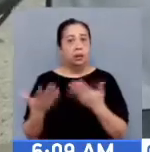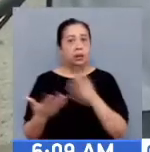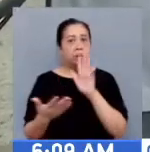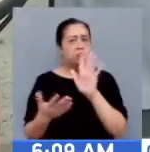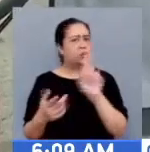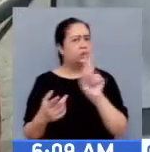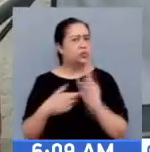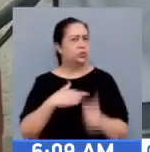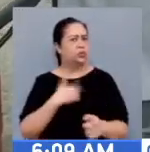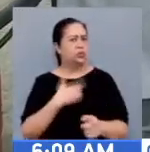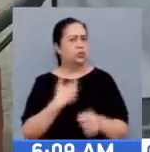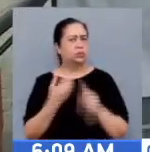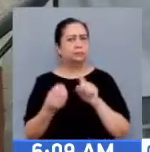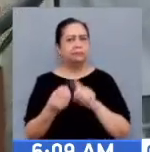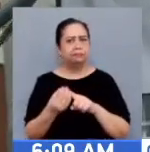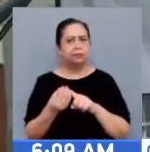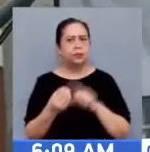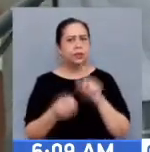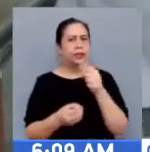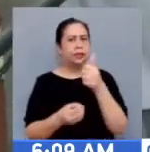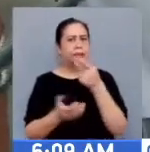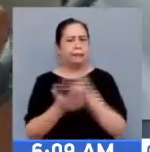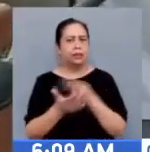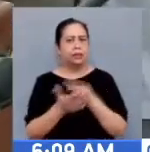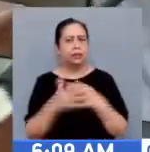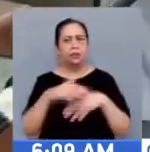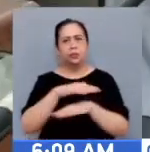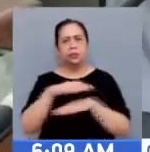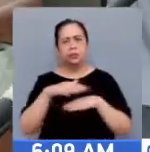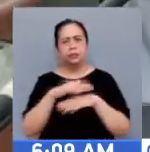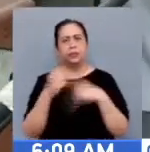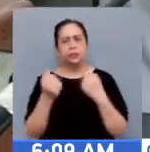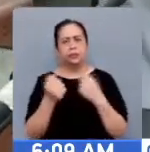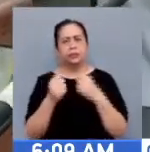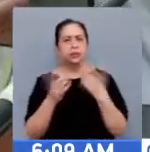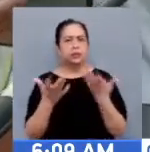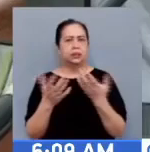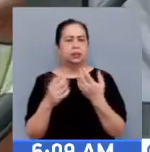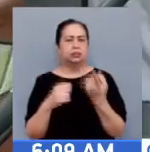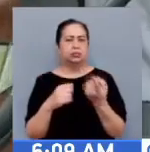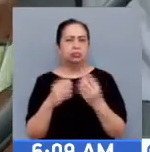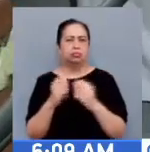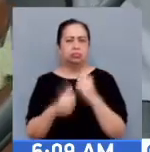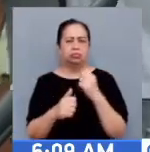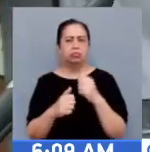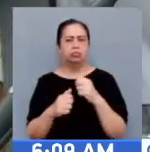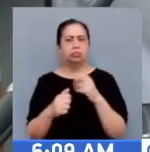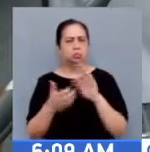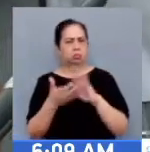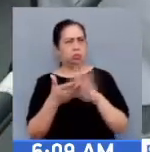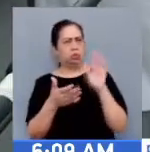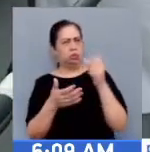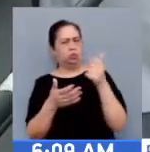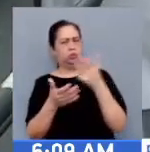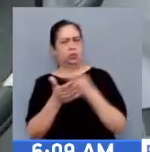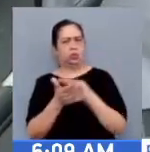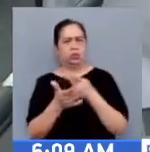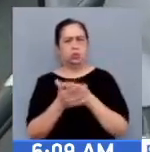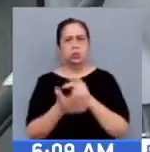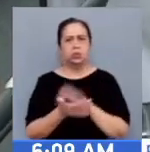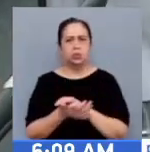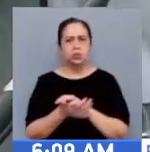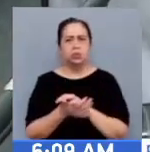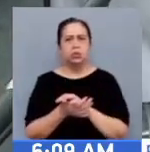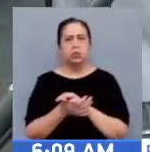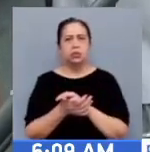sa 10 pesos na ang babayaran sa jeep po? Oh, malaki na ho yun, kasi... ang